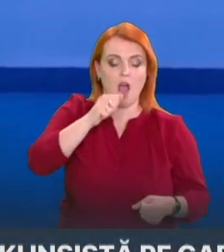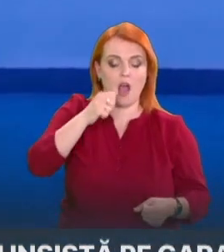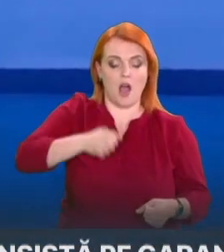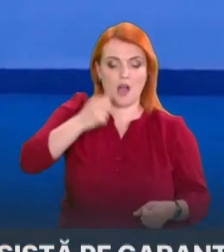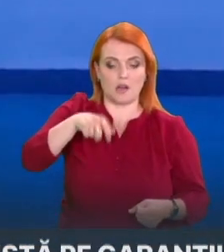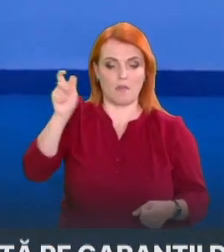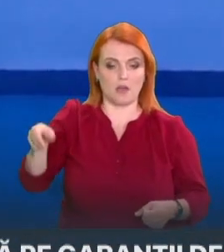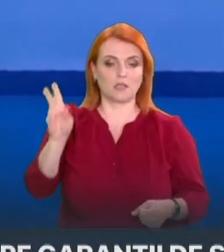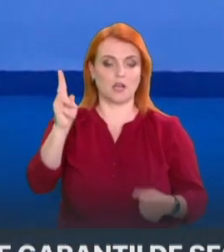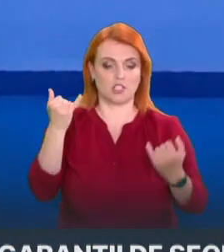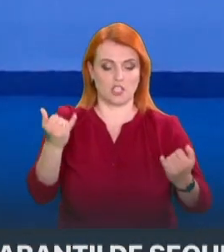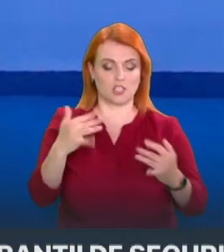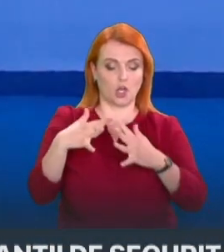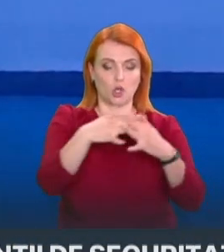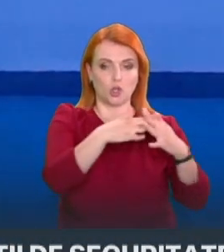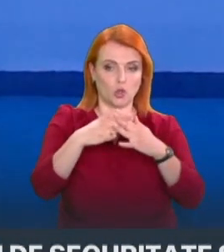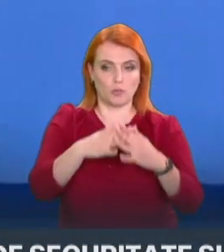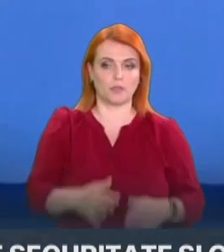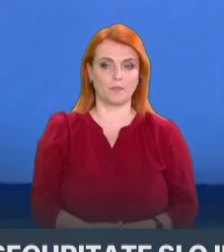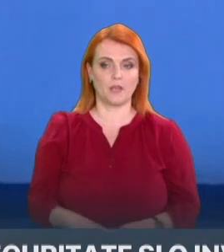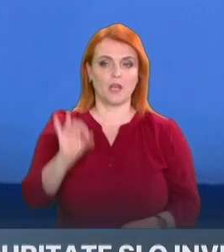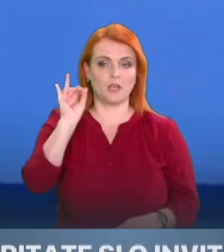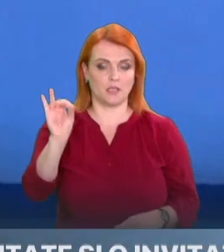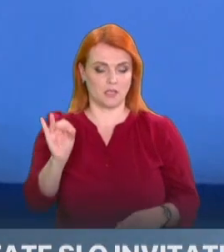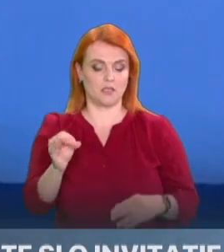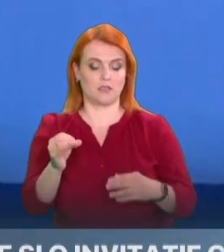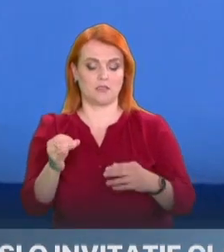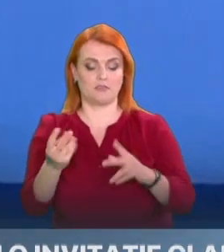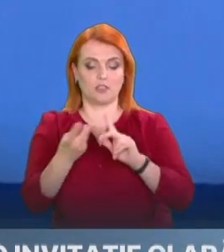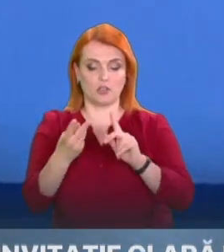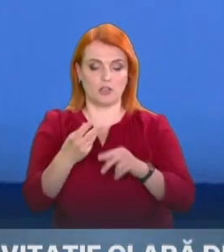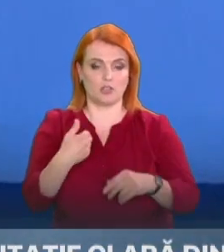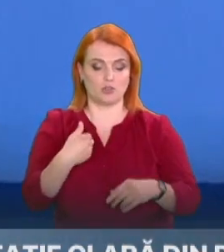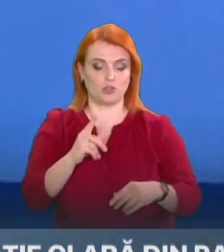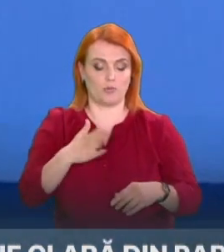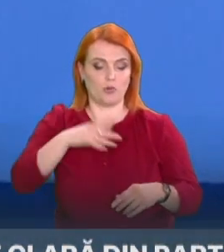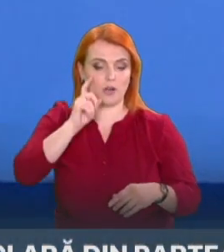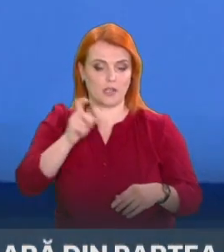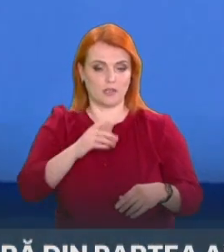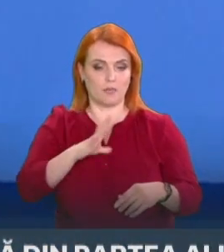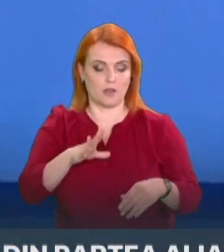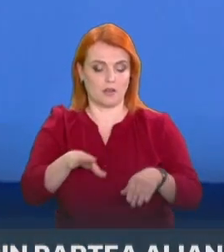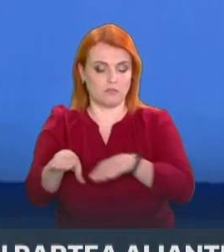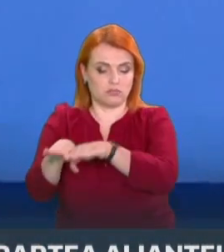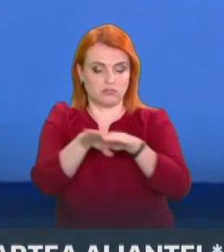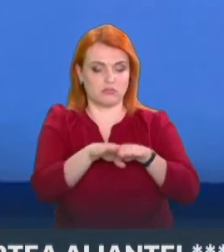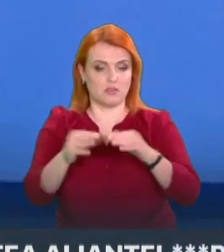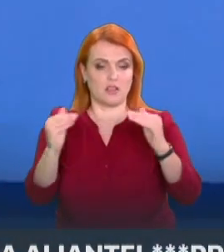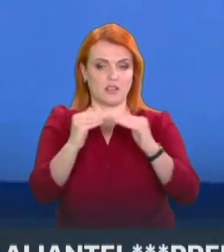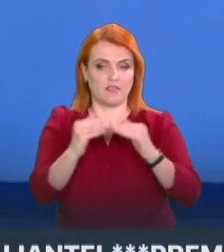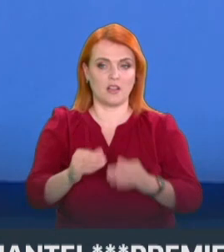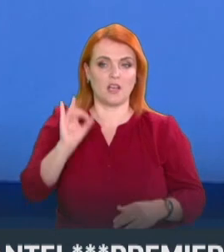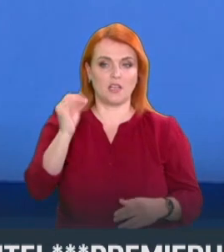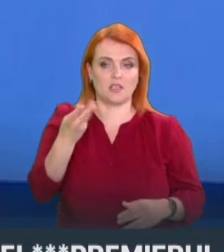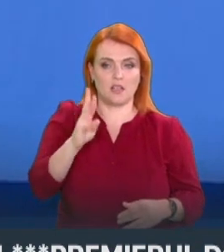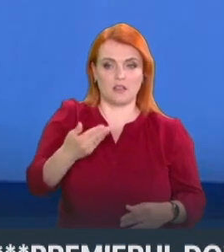aceeași lungime de undă cu toată lumea și astăzi, ceea ce auzim și înțelegem e că vom avea această invitație atunci când măsurile de securitate